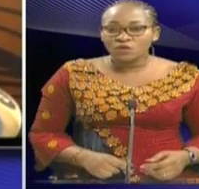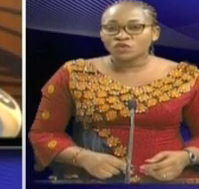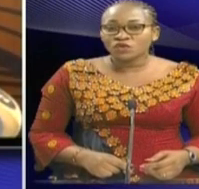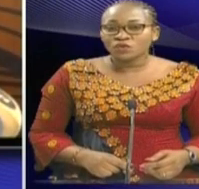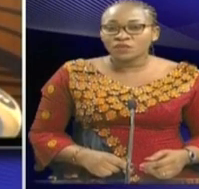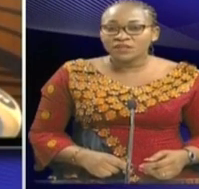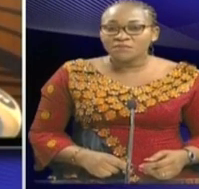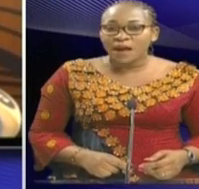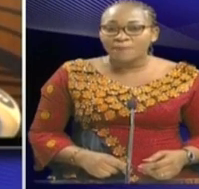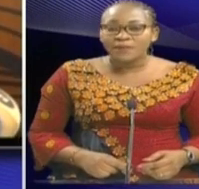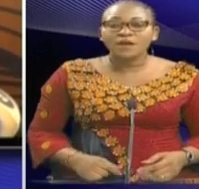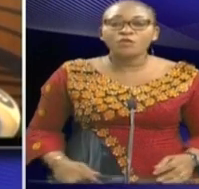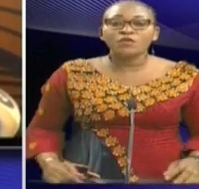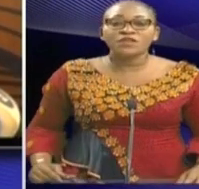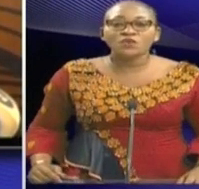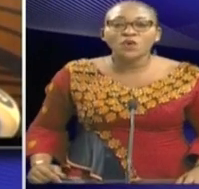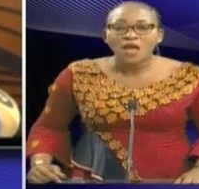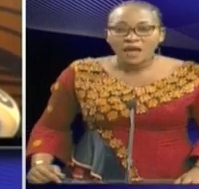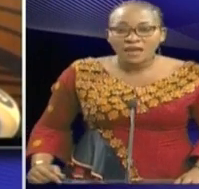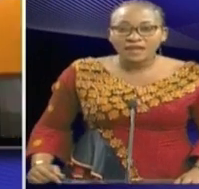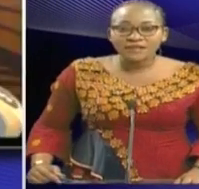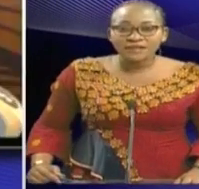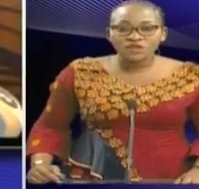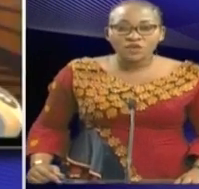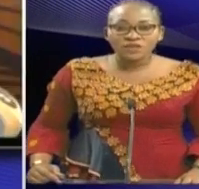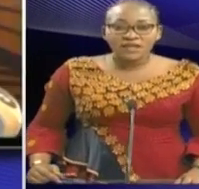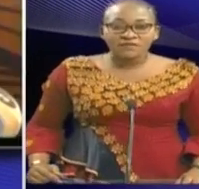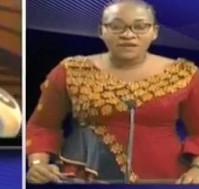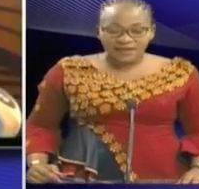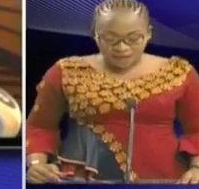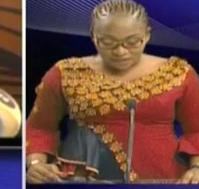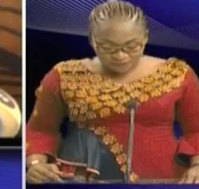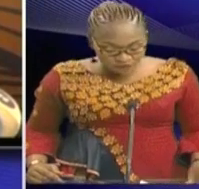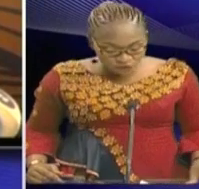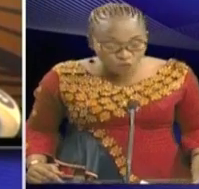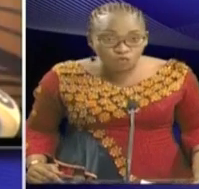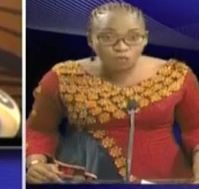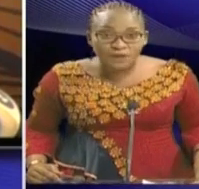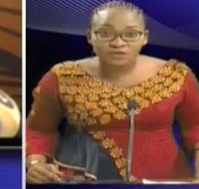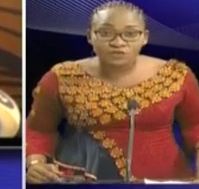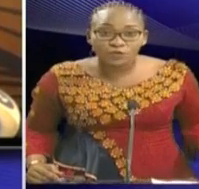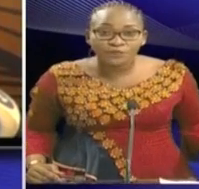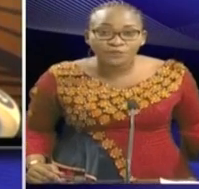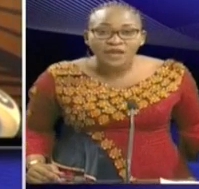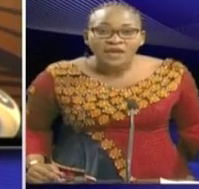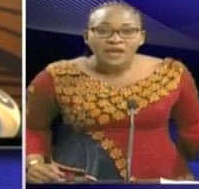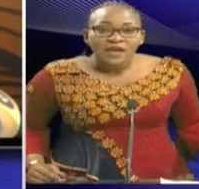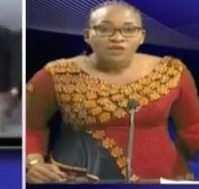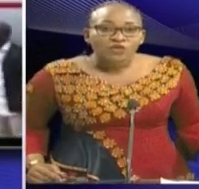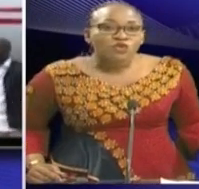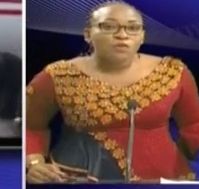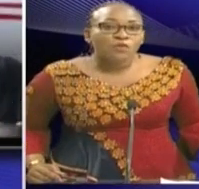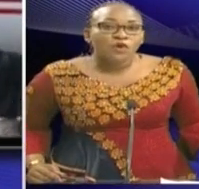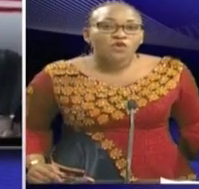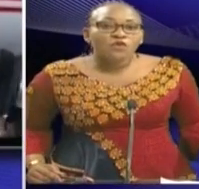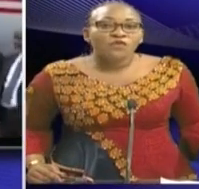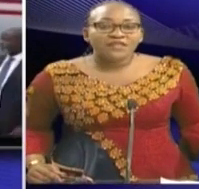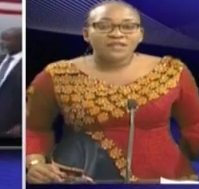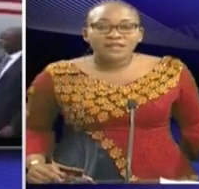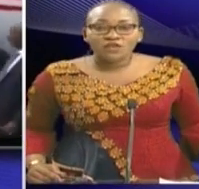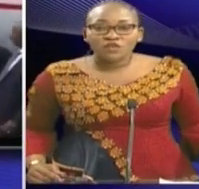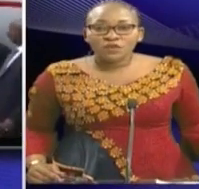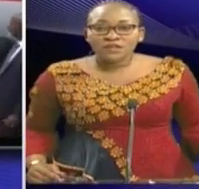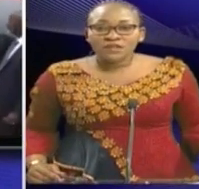constant Dima appelle la population à la résistance et à vaquer à ses occupations justement le